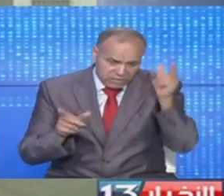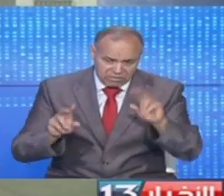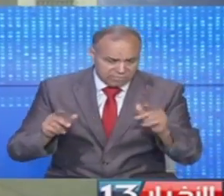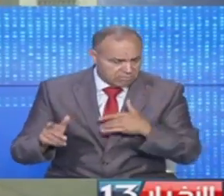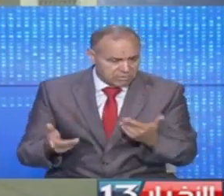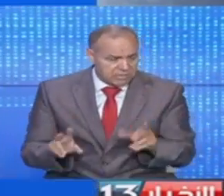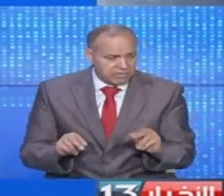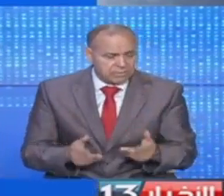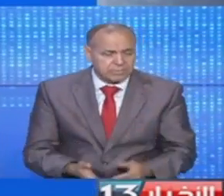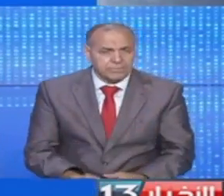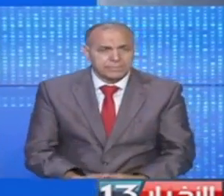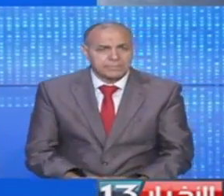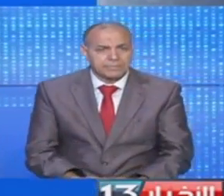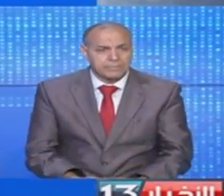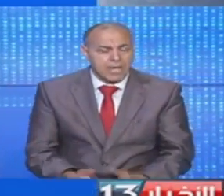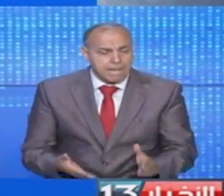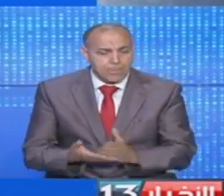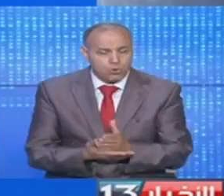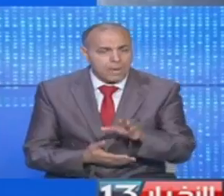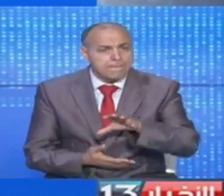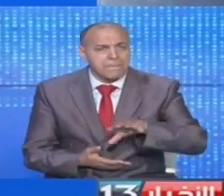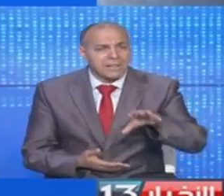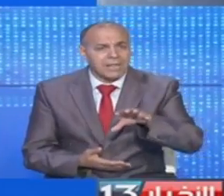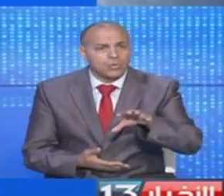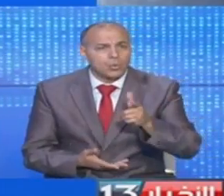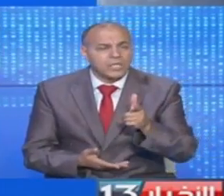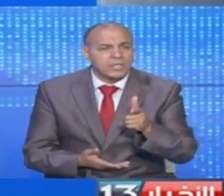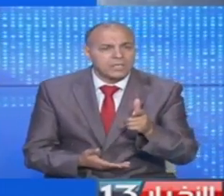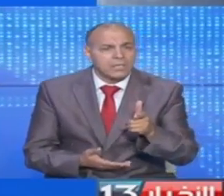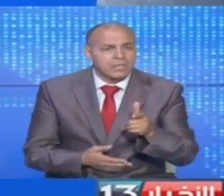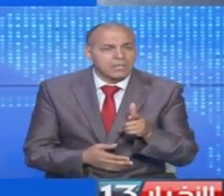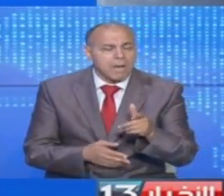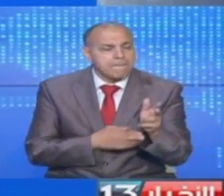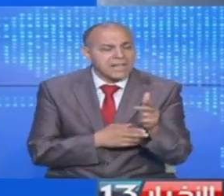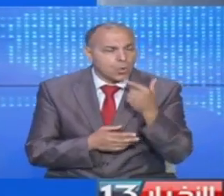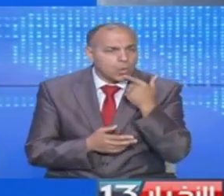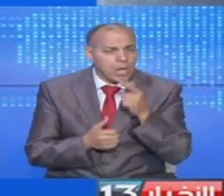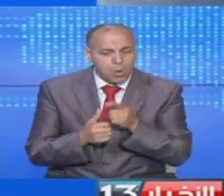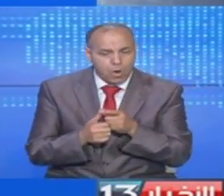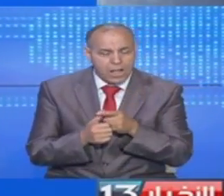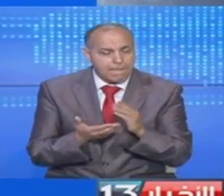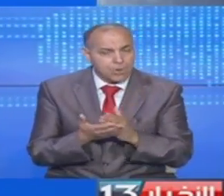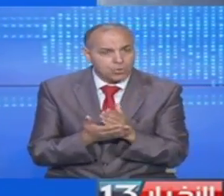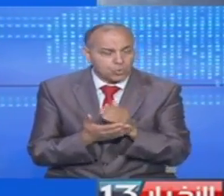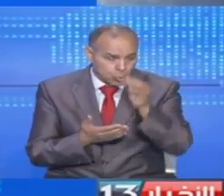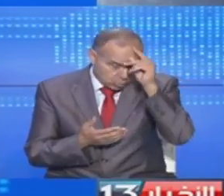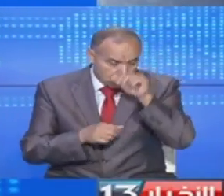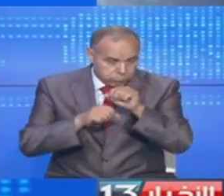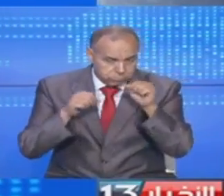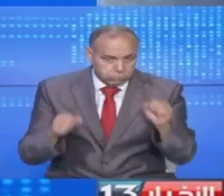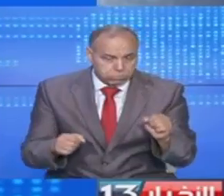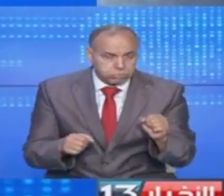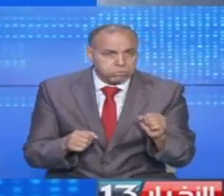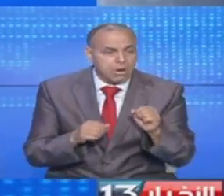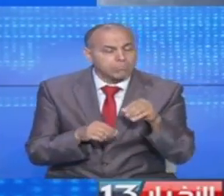الأسوياء. مشروع منطقة صبخة بن غياضة بالمهدية واحد من المشاريع الوطنية الكبرى ذات